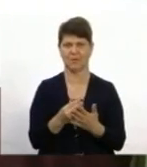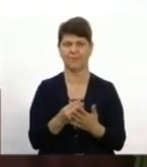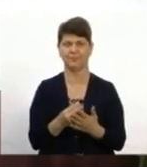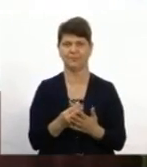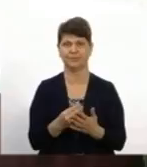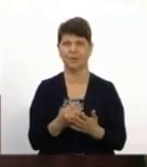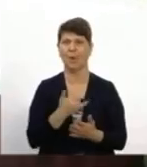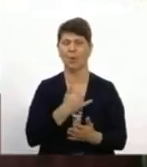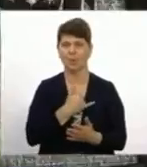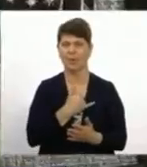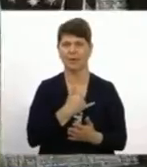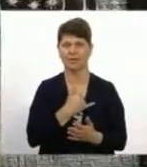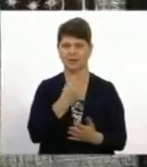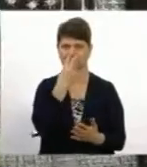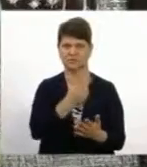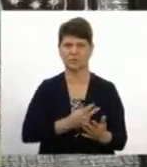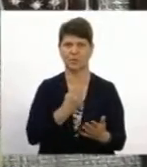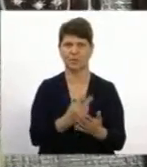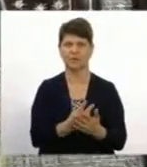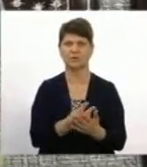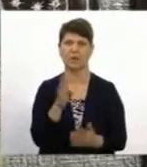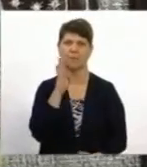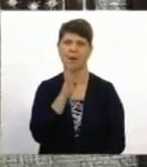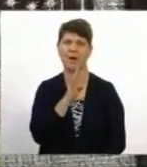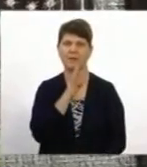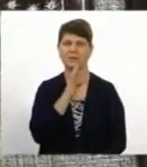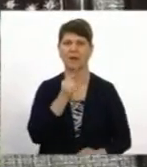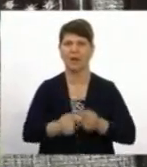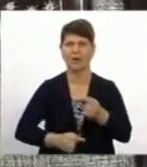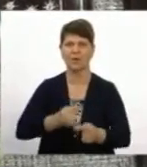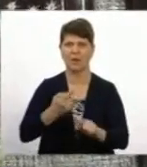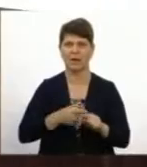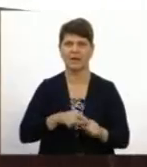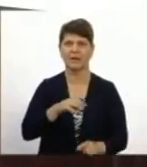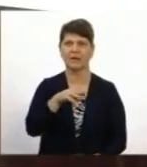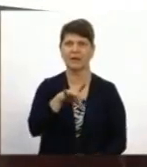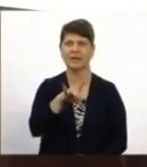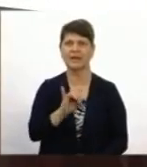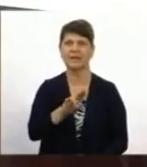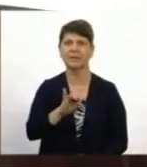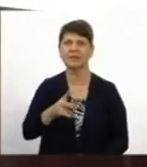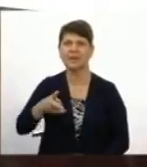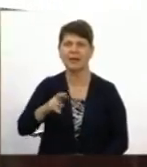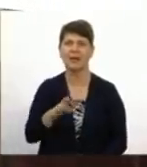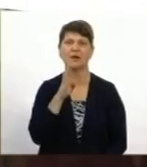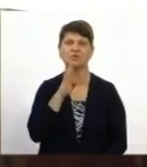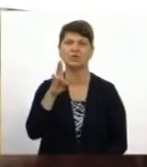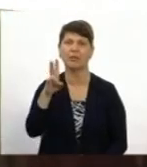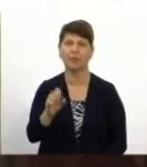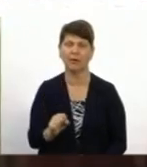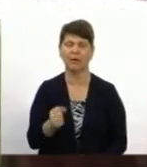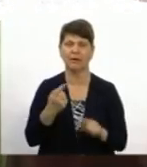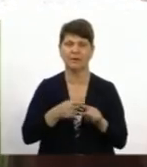мене стилізоване зображення мати родючості, це трипільська жінка. Ну,